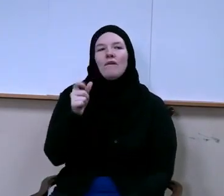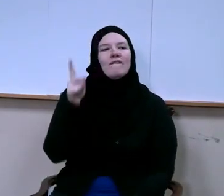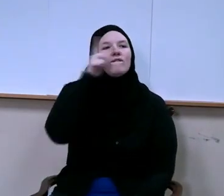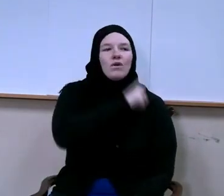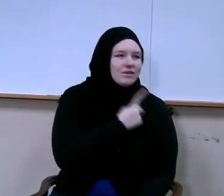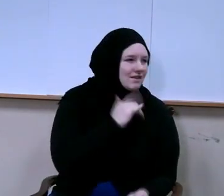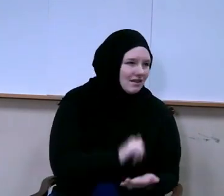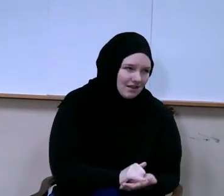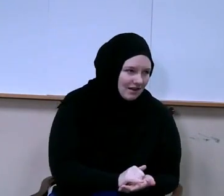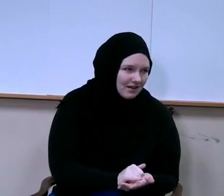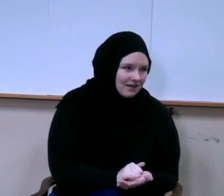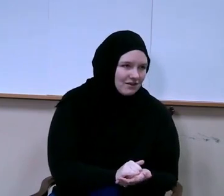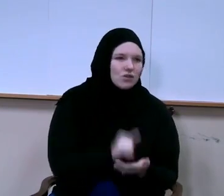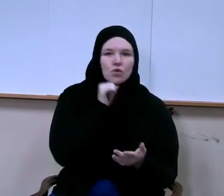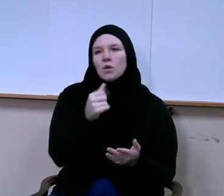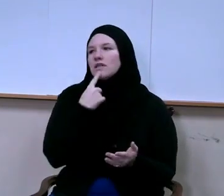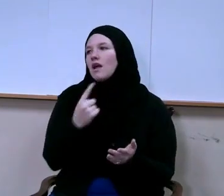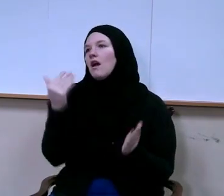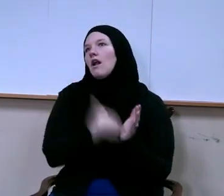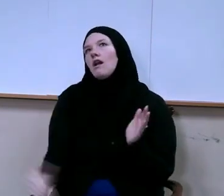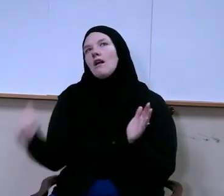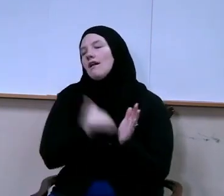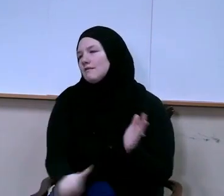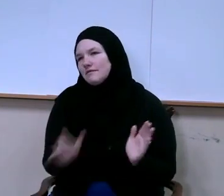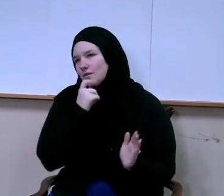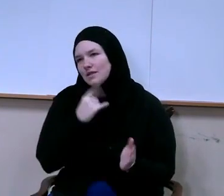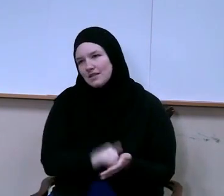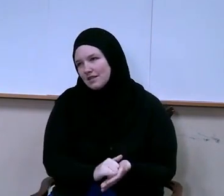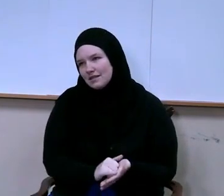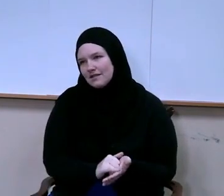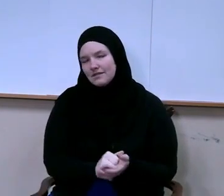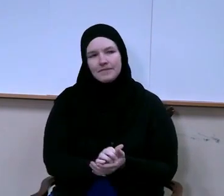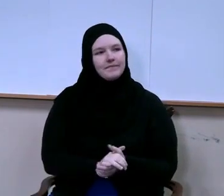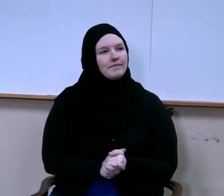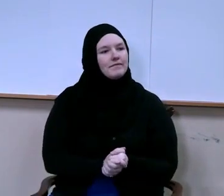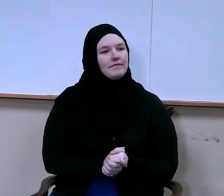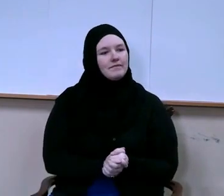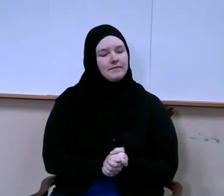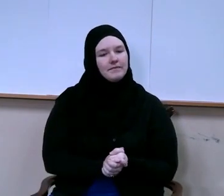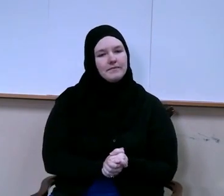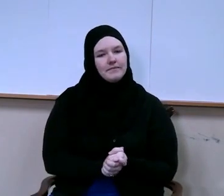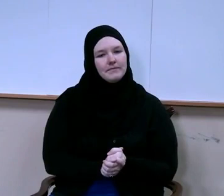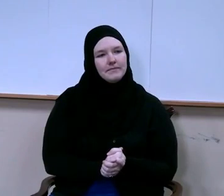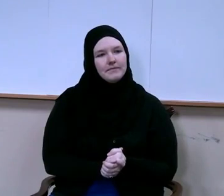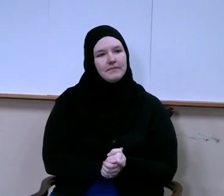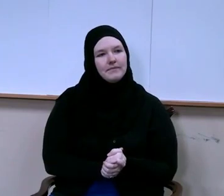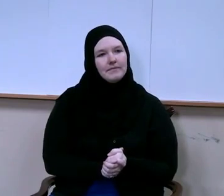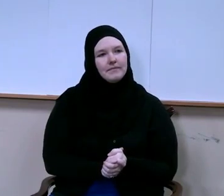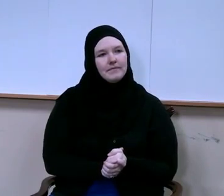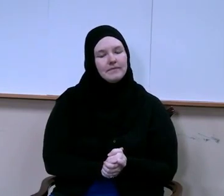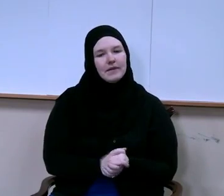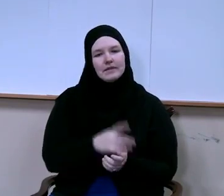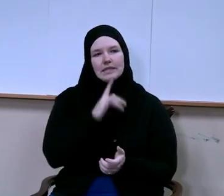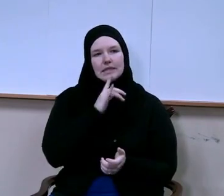false swearing. كفارة اليمين. فكفارته إطعام عشرة مساكين من أوسط ما تطعمون به